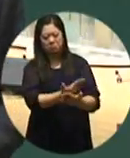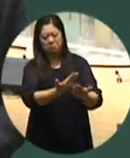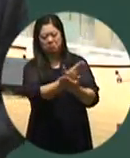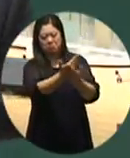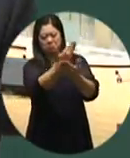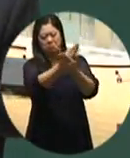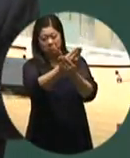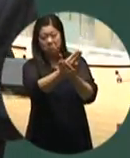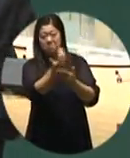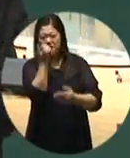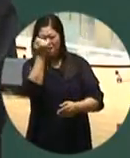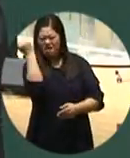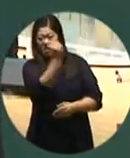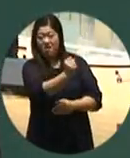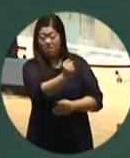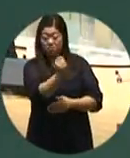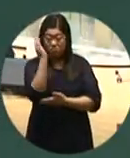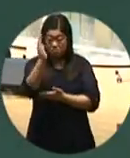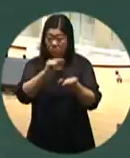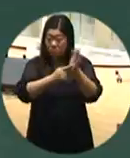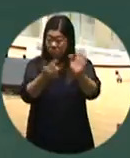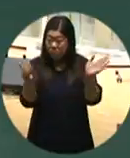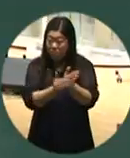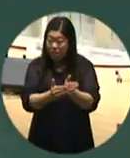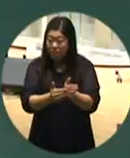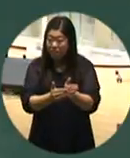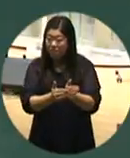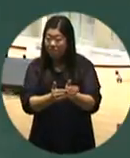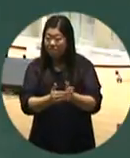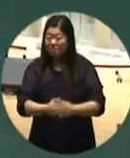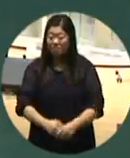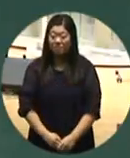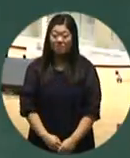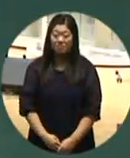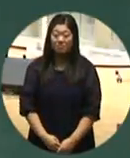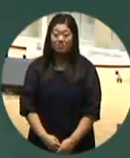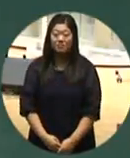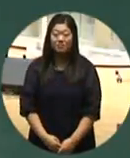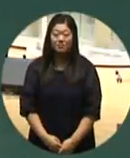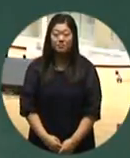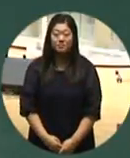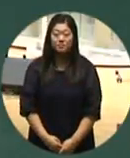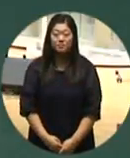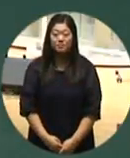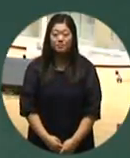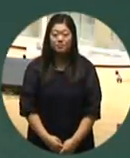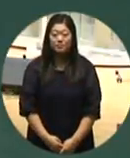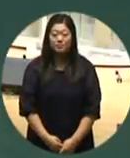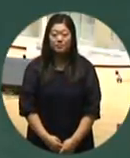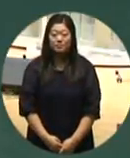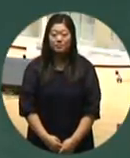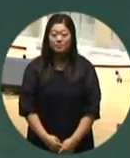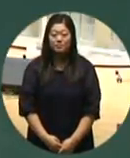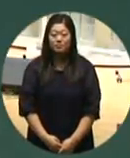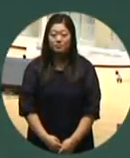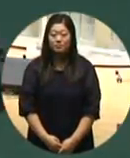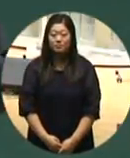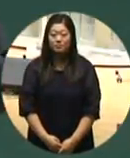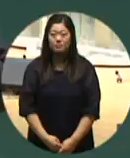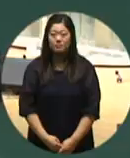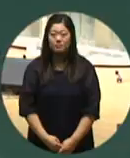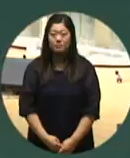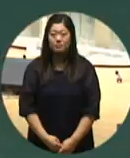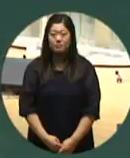These world-class prophets of this age, they gave prophecies about South Korea, and it's all very good about how Korea will be successful. 얼마